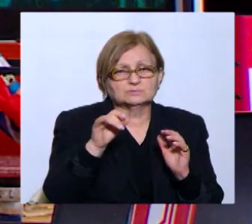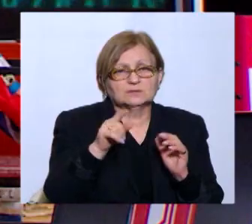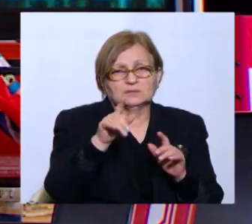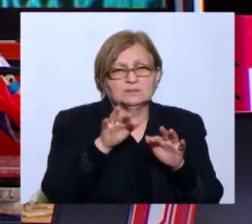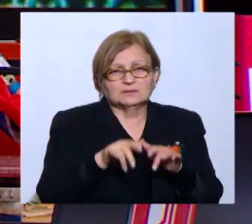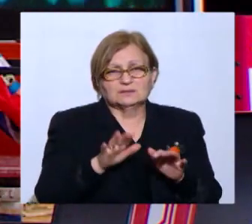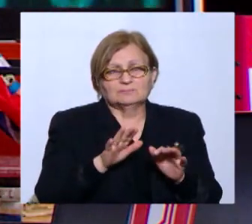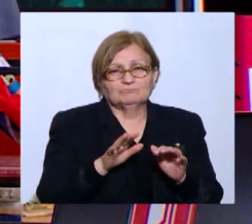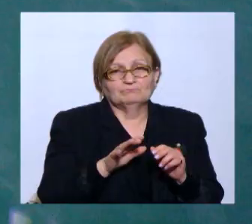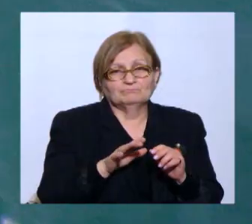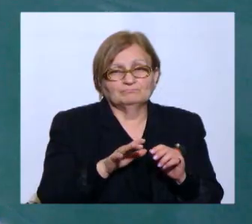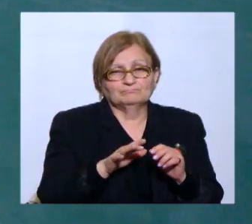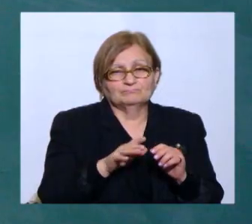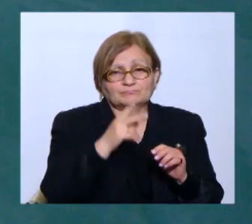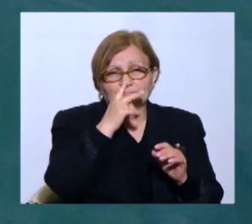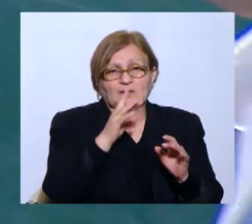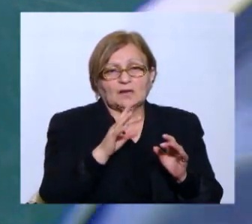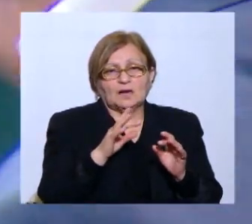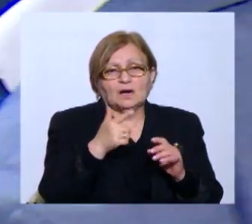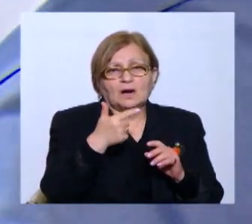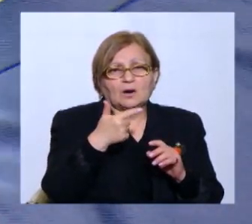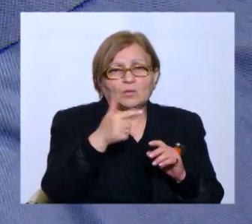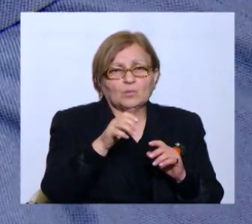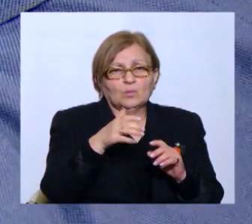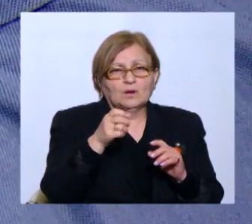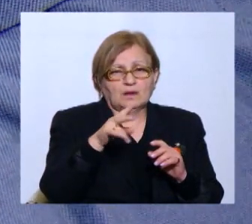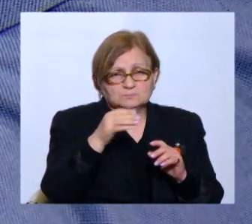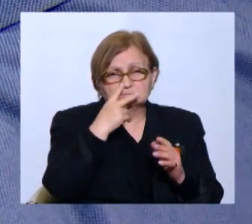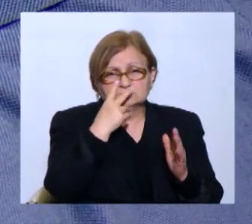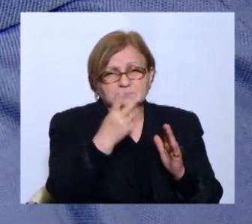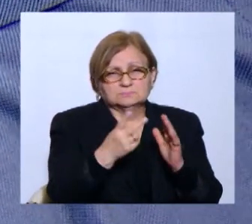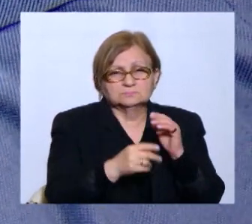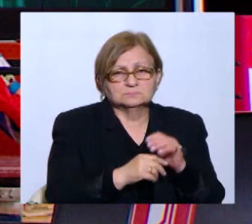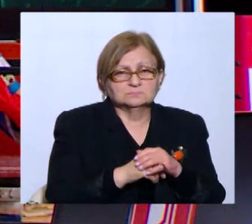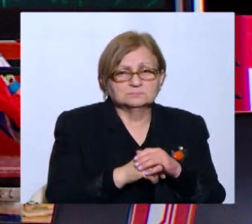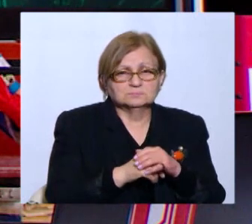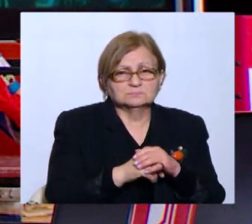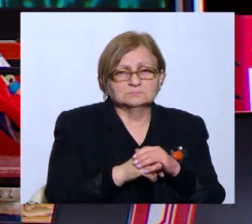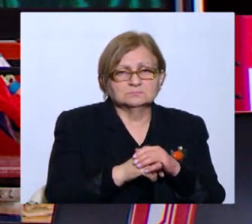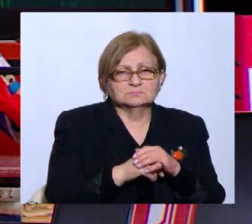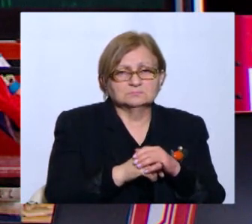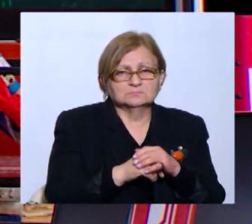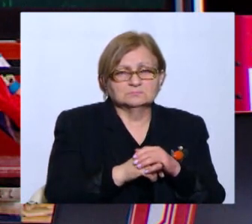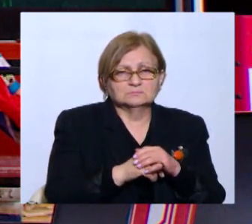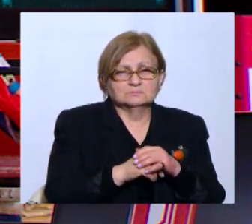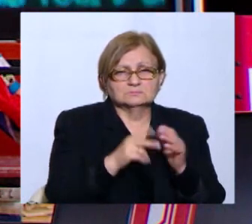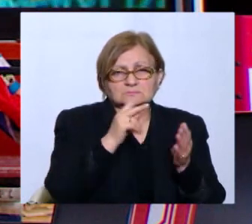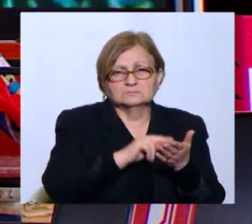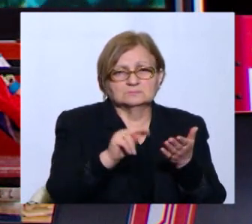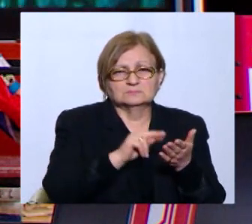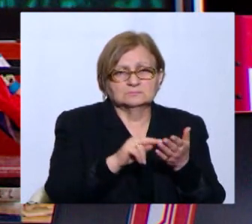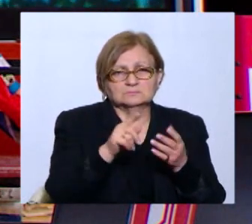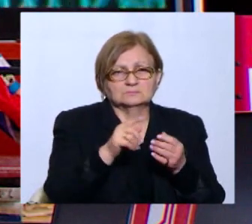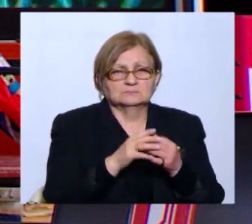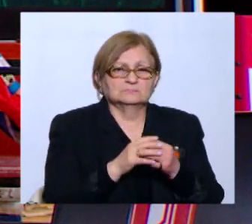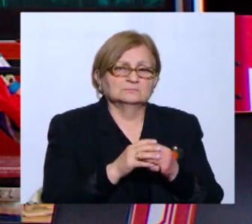აკრიფავთ უბრალოდ იმაში Google-ში დესმოს ფანქშენს ან დესმოს კალკულატორს, აი დესმოს კომ და თუ არსები